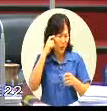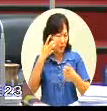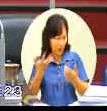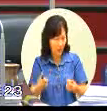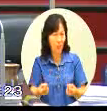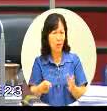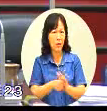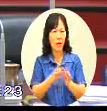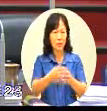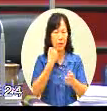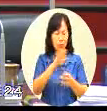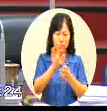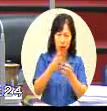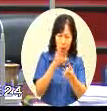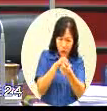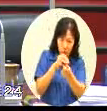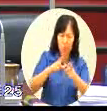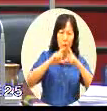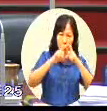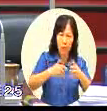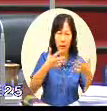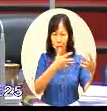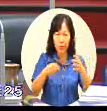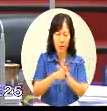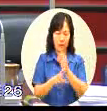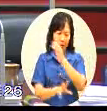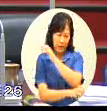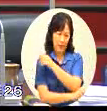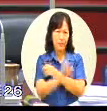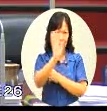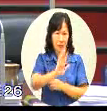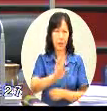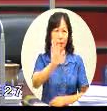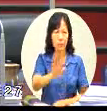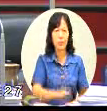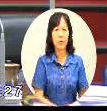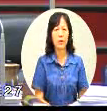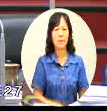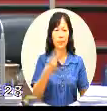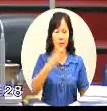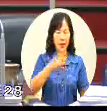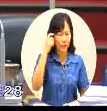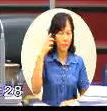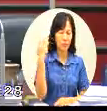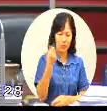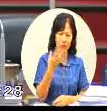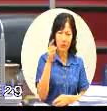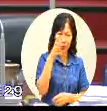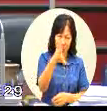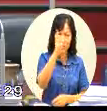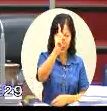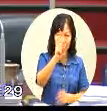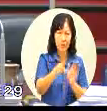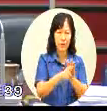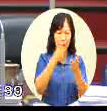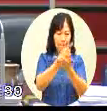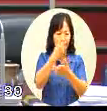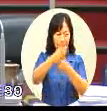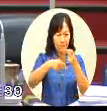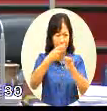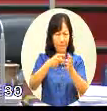是做学问、回答问题最基本的态度。那我再重新再问你一次，你每一年